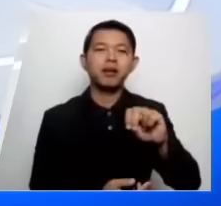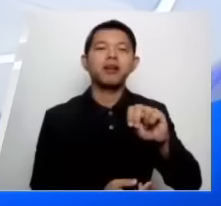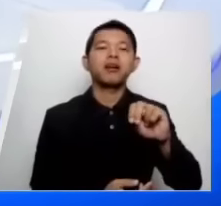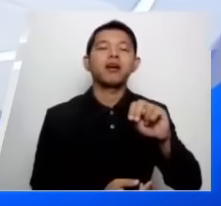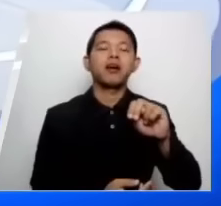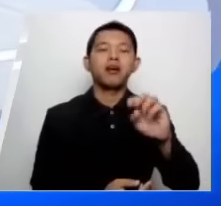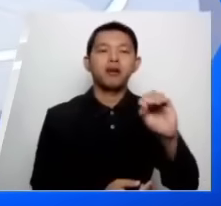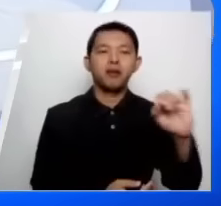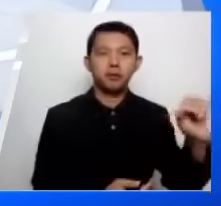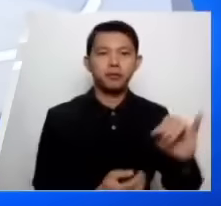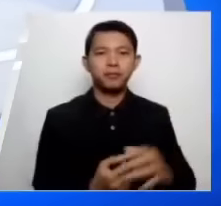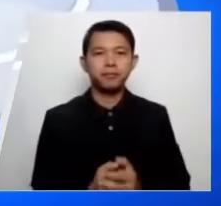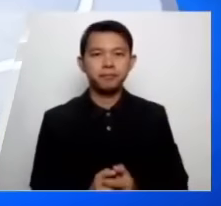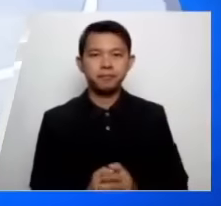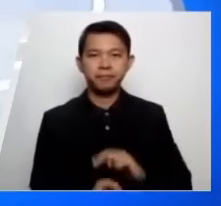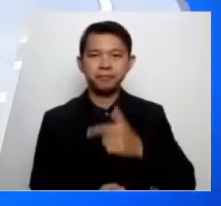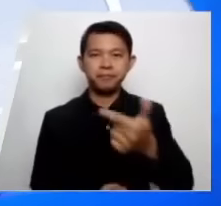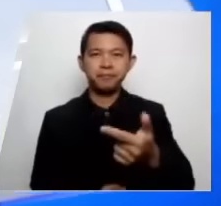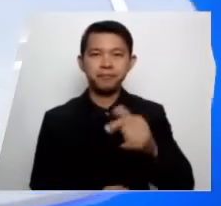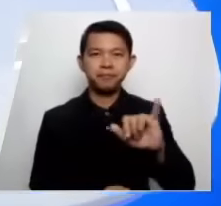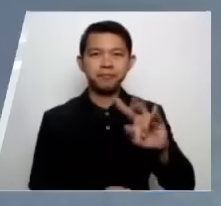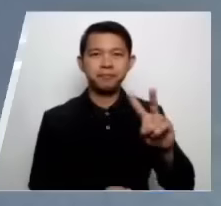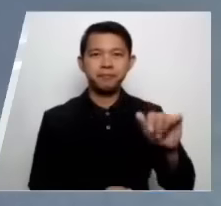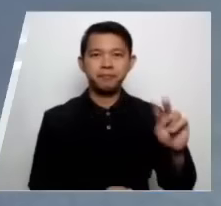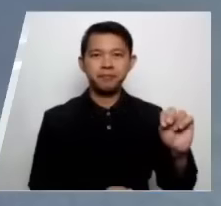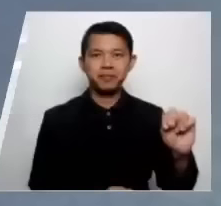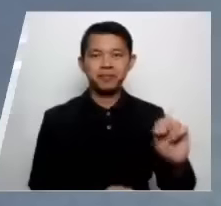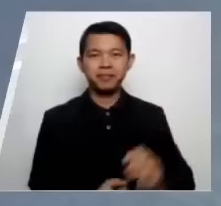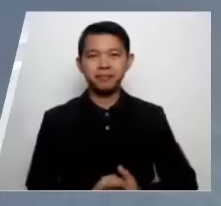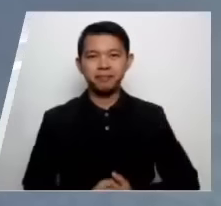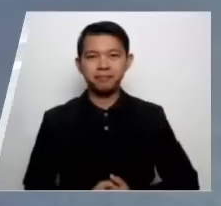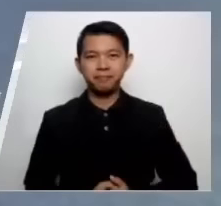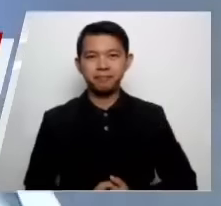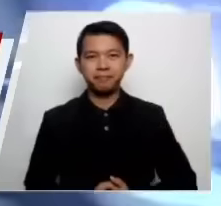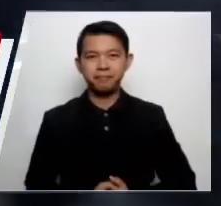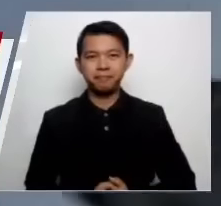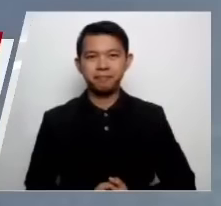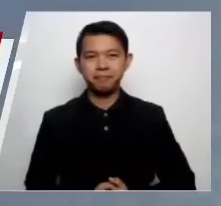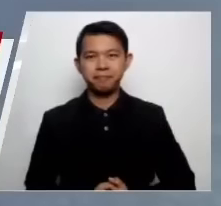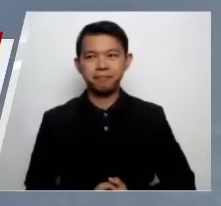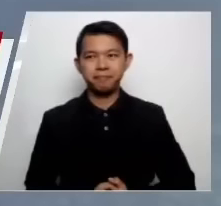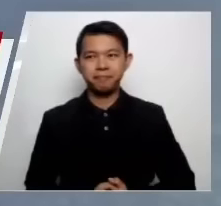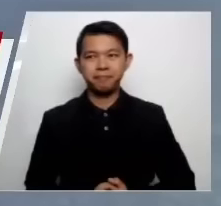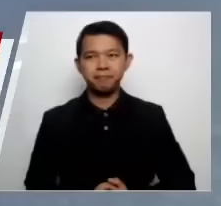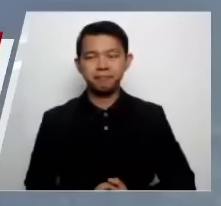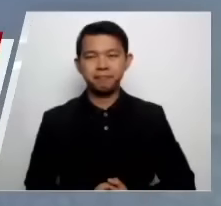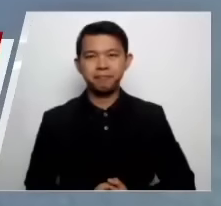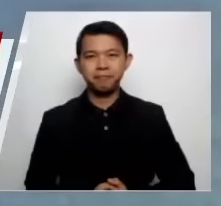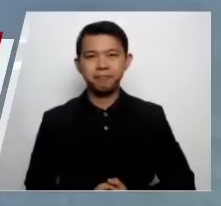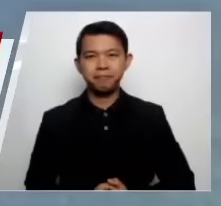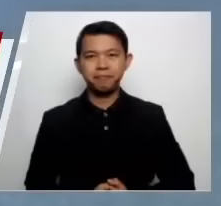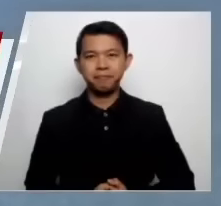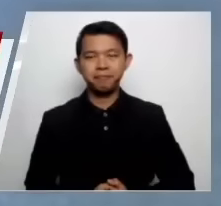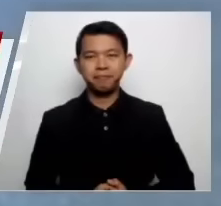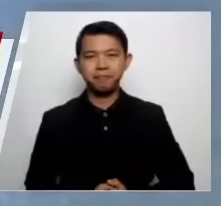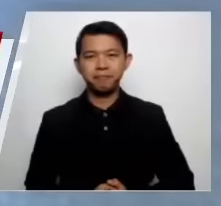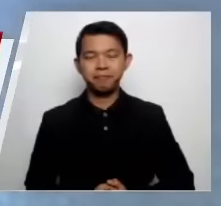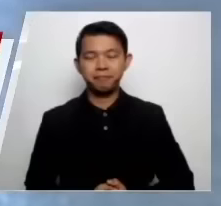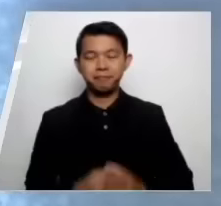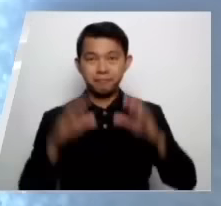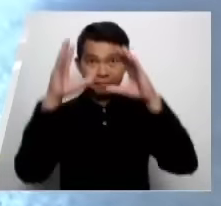Ivan! Igan, pagdating pa lamang ni Pangulong Bongbong Marcos dito